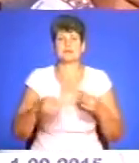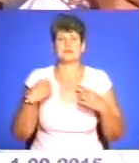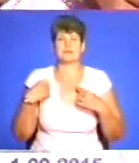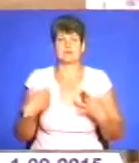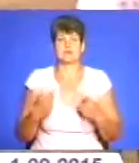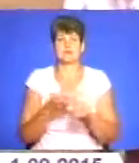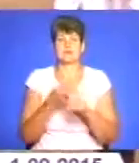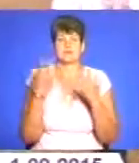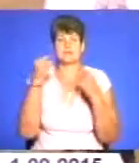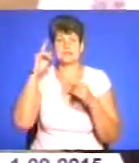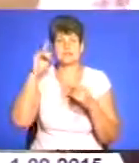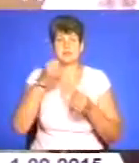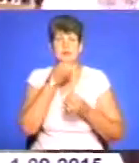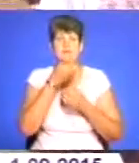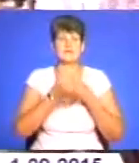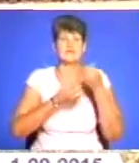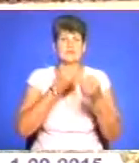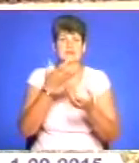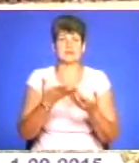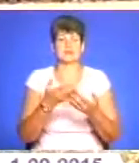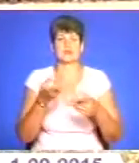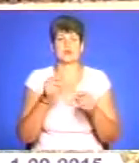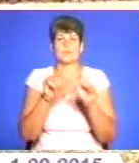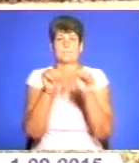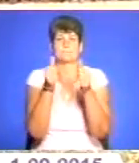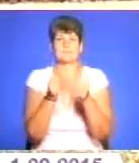урочистості з нагоди Дня знань покладанням квітів до пам'ятних знаків українським героям.